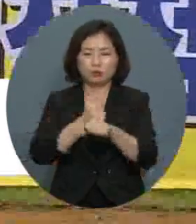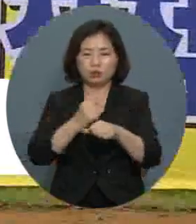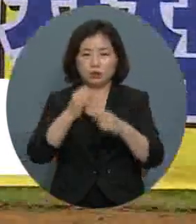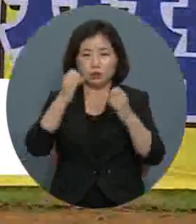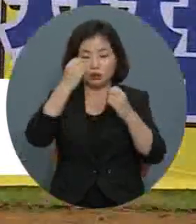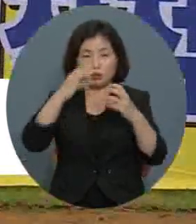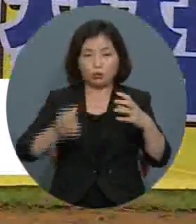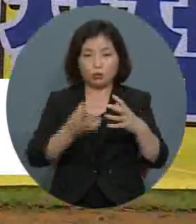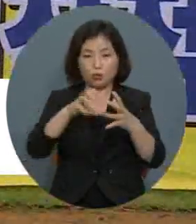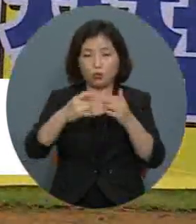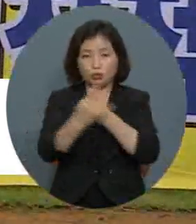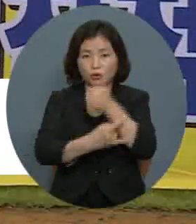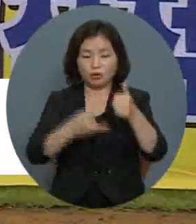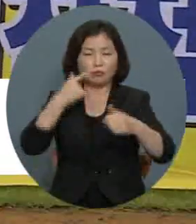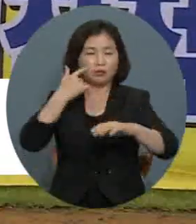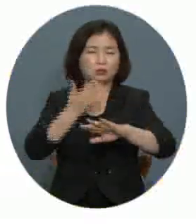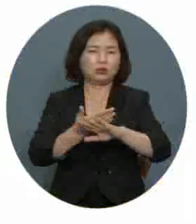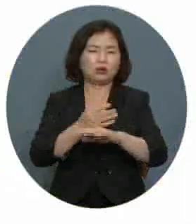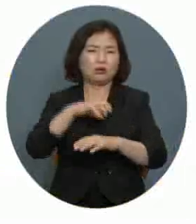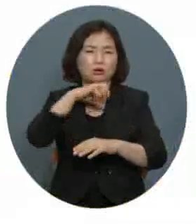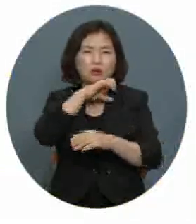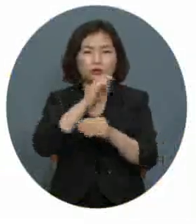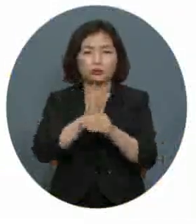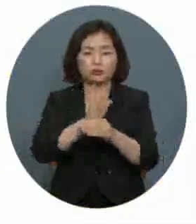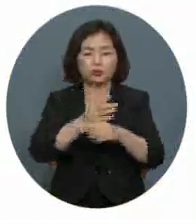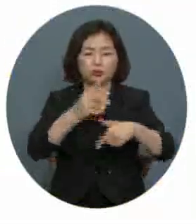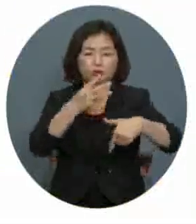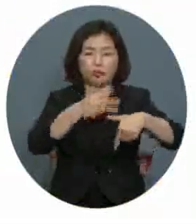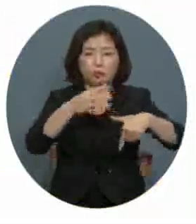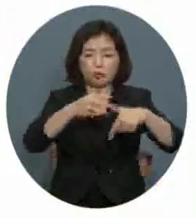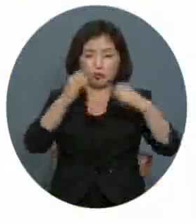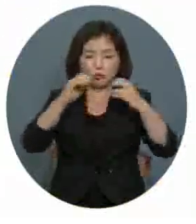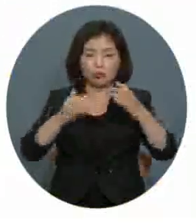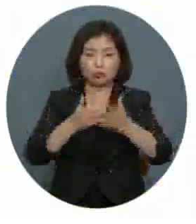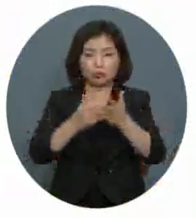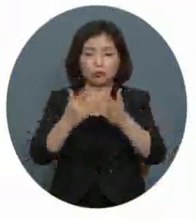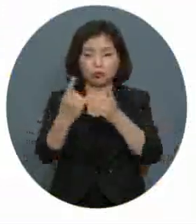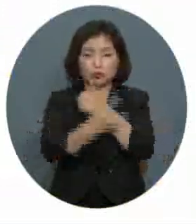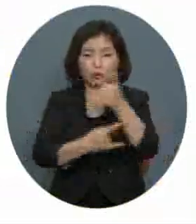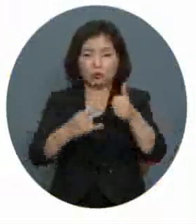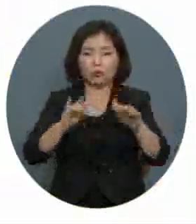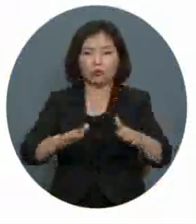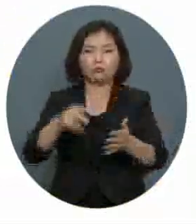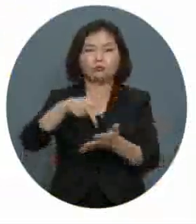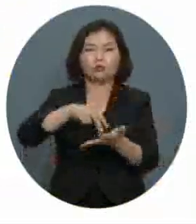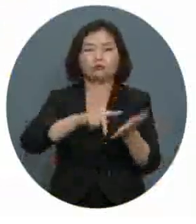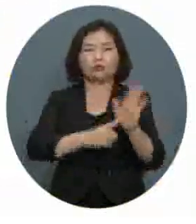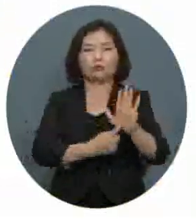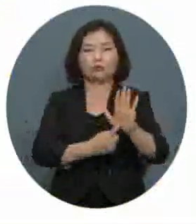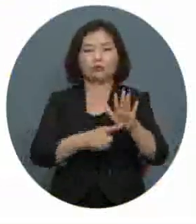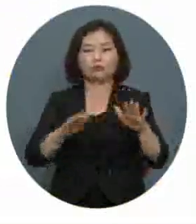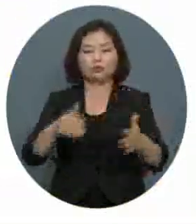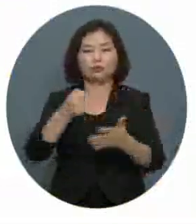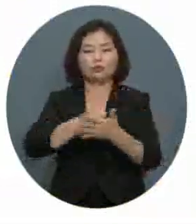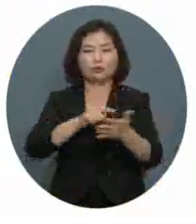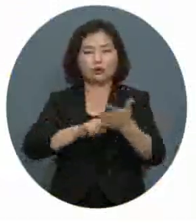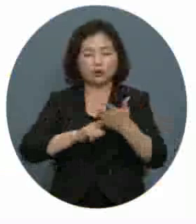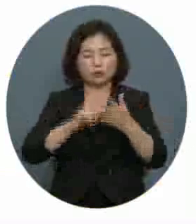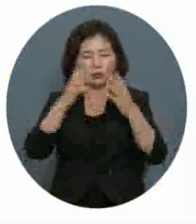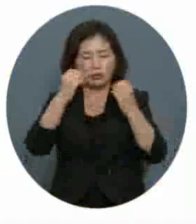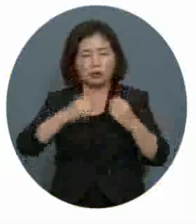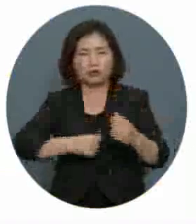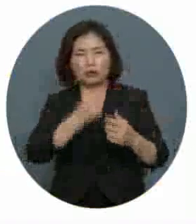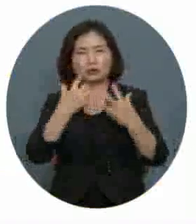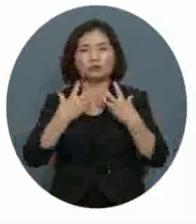신공항 추진 위원회가 반달 하고 있습니다 군위군 통합 신공항 추진위는 오늘 입장문을 내고 이번 결과에 깊은